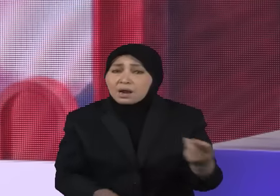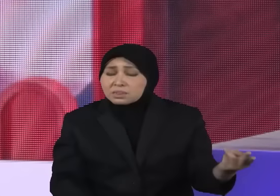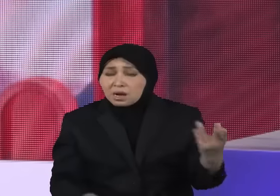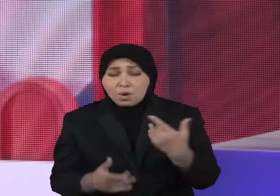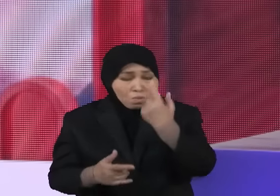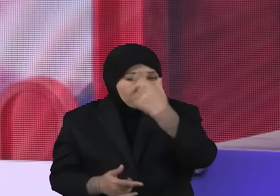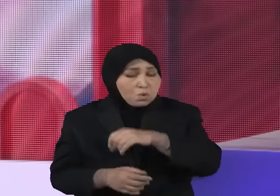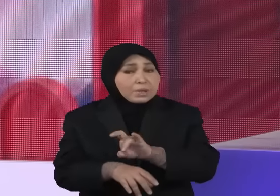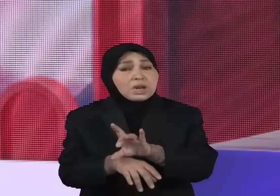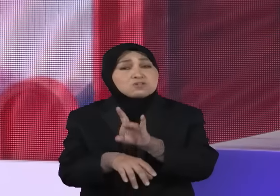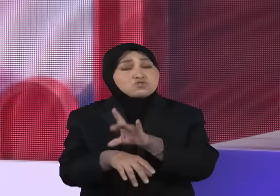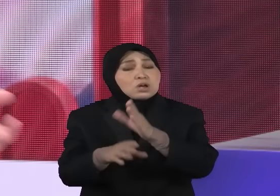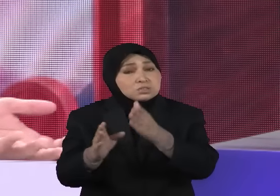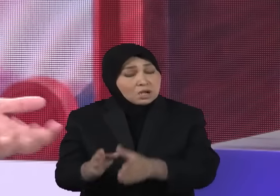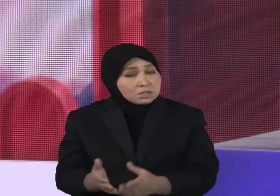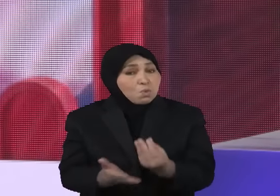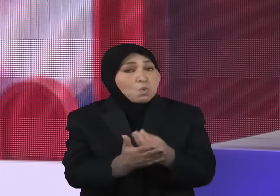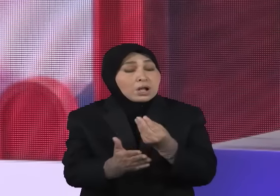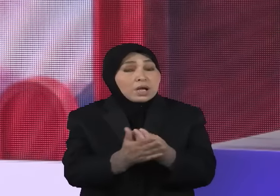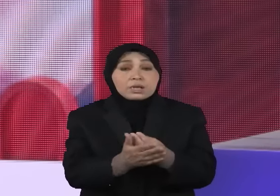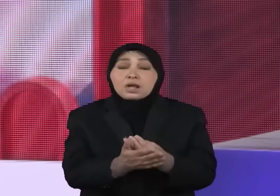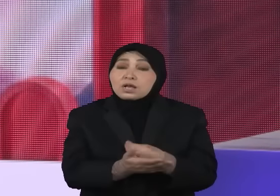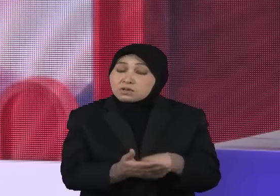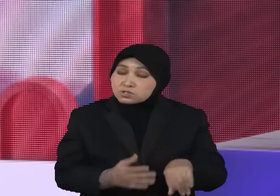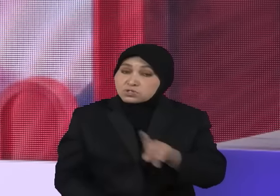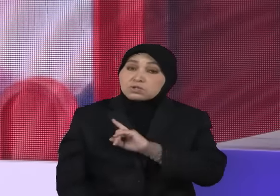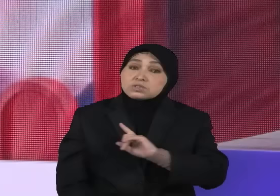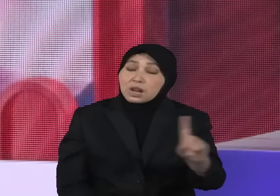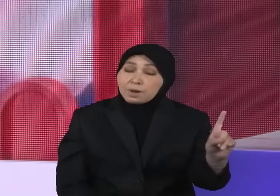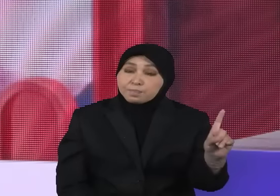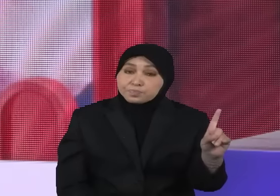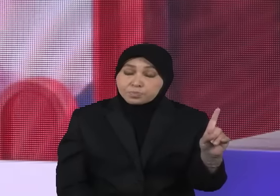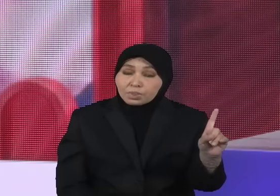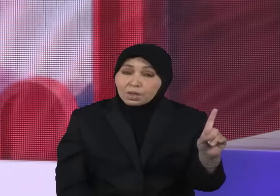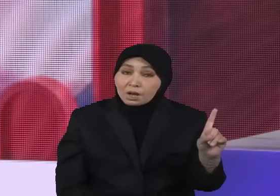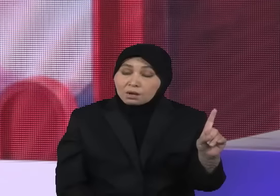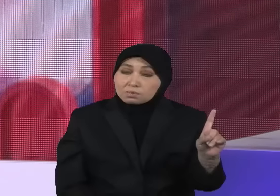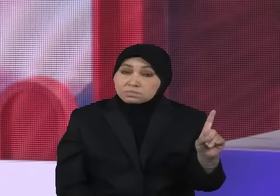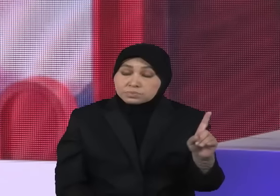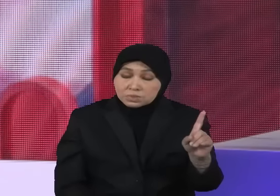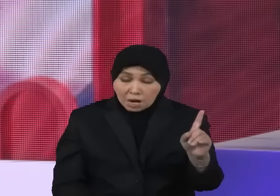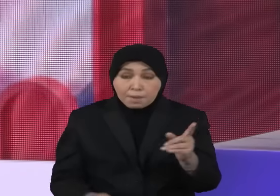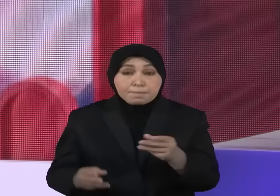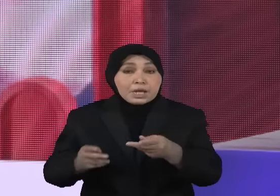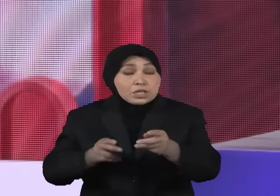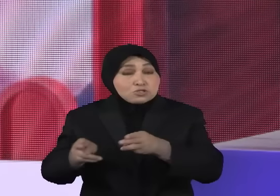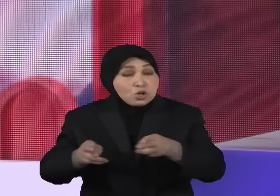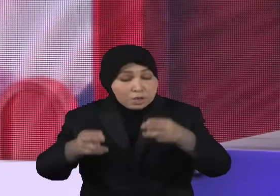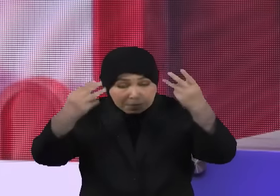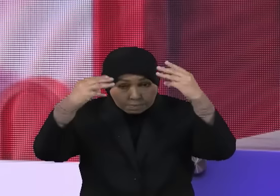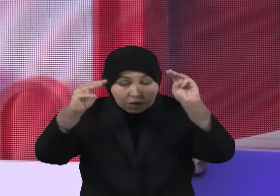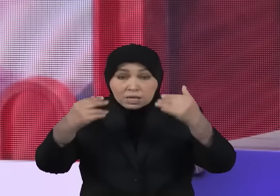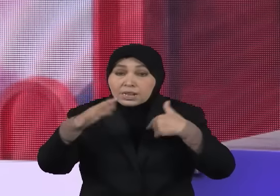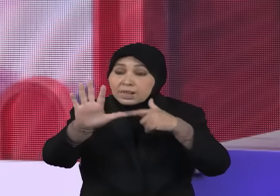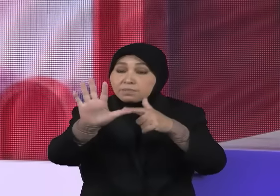Bagi penasihat-penasihat keuangan Islam, Ustaz, ya? Bagi penasihat apa istilahnya wealth management wealth manager, dia akan cakap ada